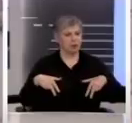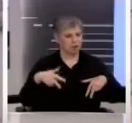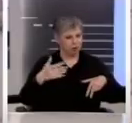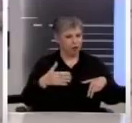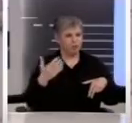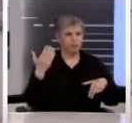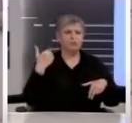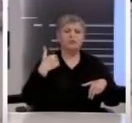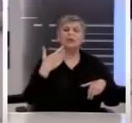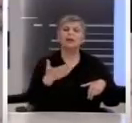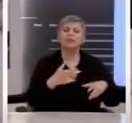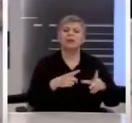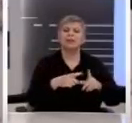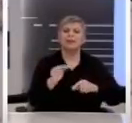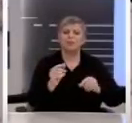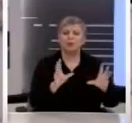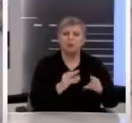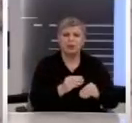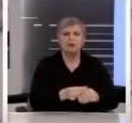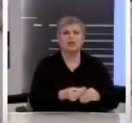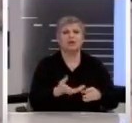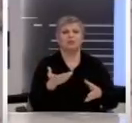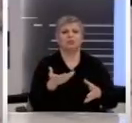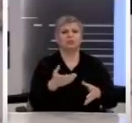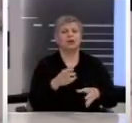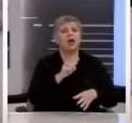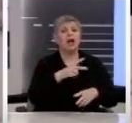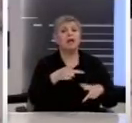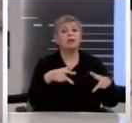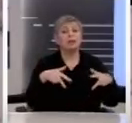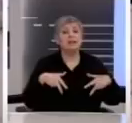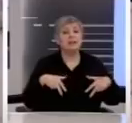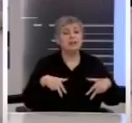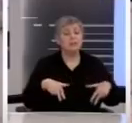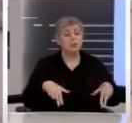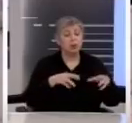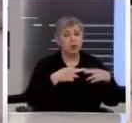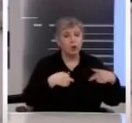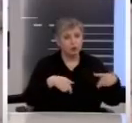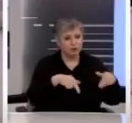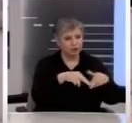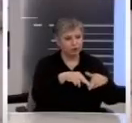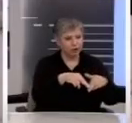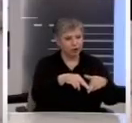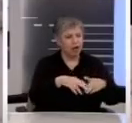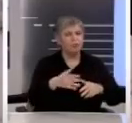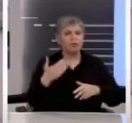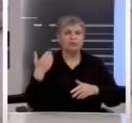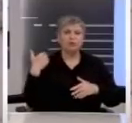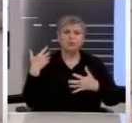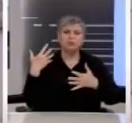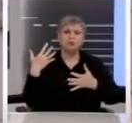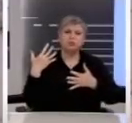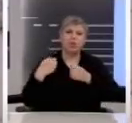το φάκελο της Κύπρου, τα άλλα αρχεία, των Υπουργικών Συμβουλίων που ανακαλύψαμε τα προδεκαετιών κτλ.